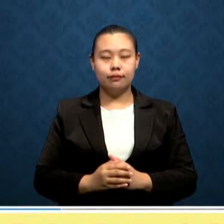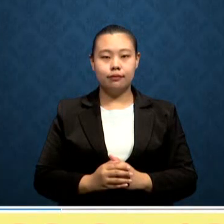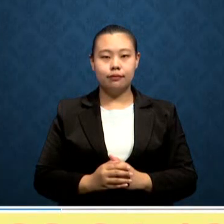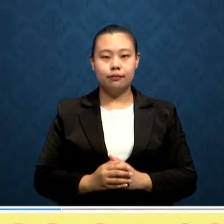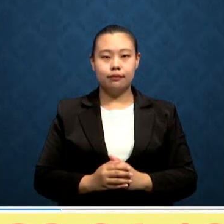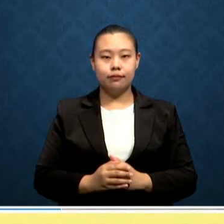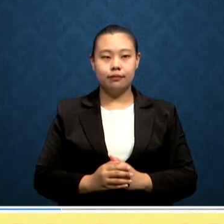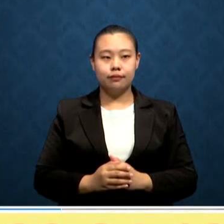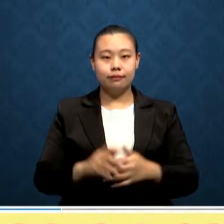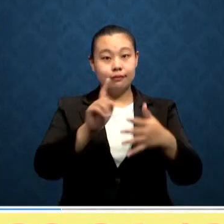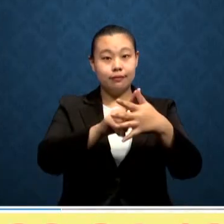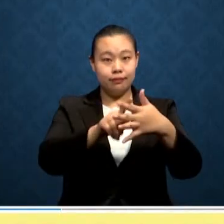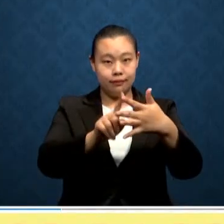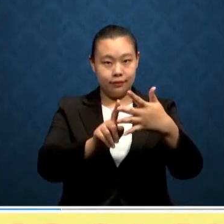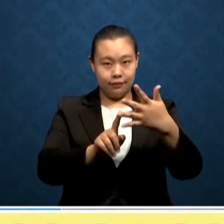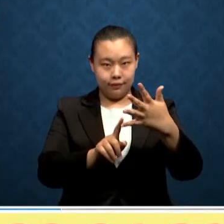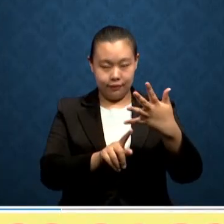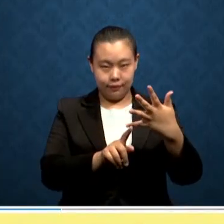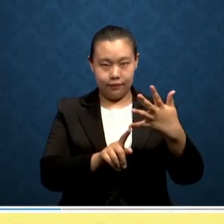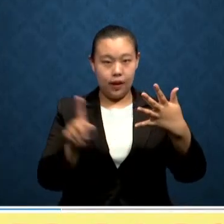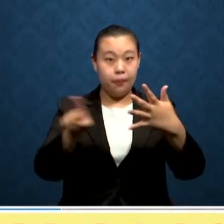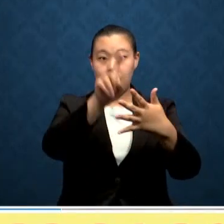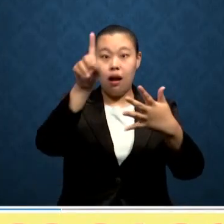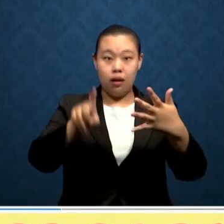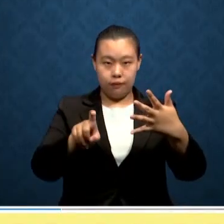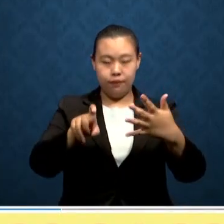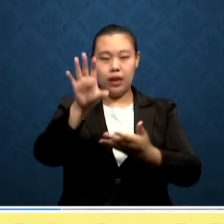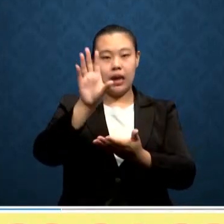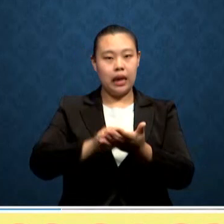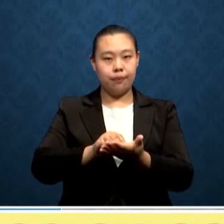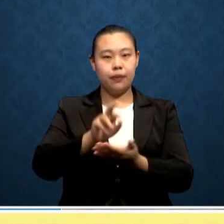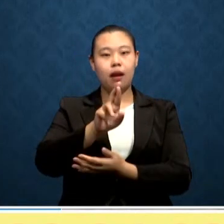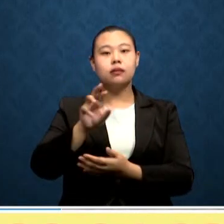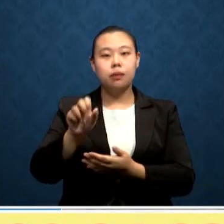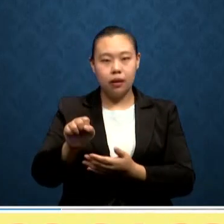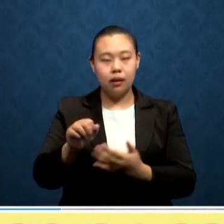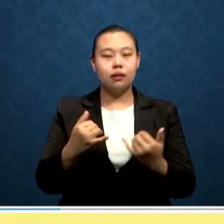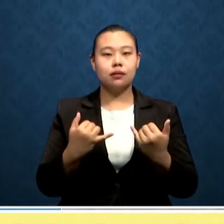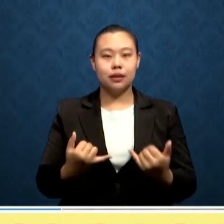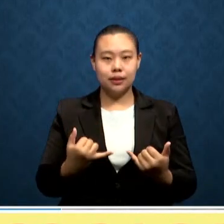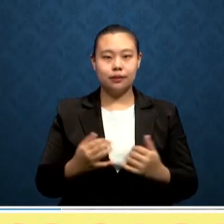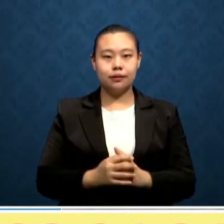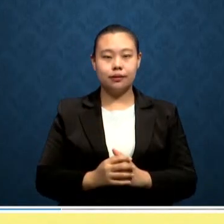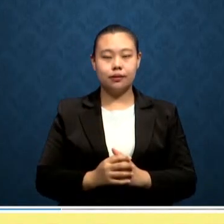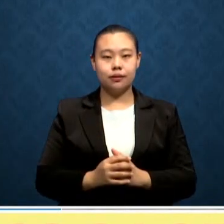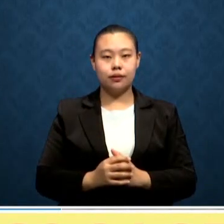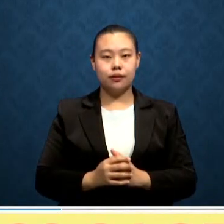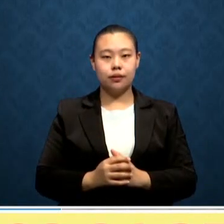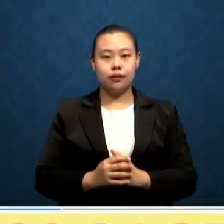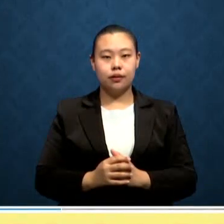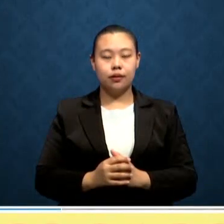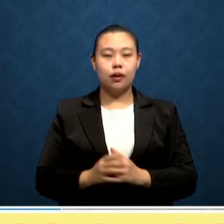ที่ตั้งคำถามเหล่านี้เป็นการบันทึกไว้ในสภาแห่งนี้ด้วยขอให้ท่านทั้งหลายได้ต